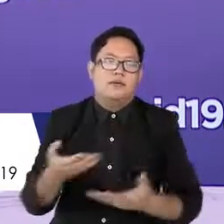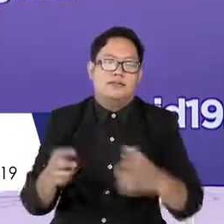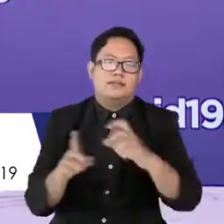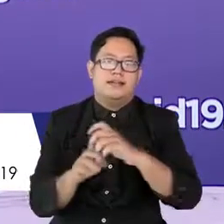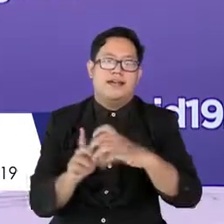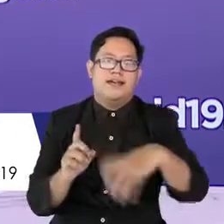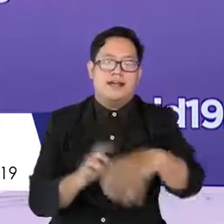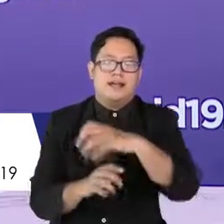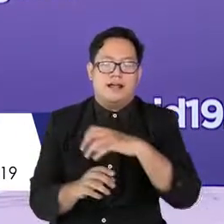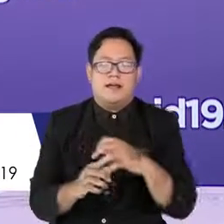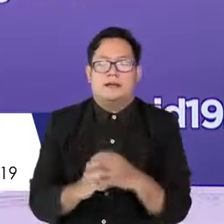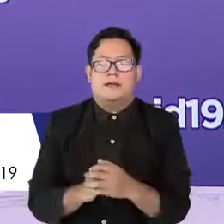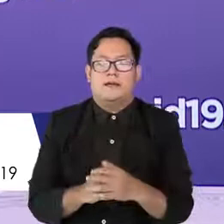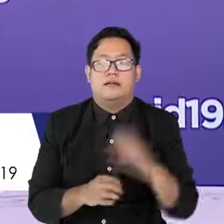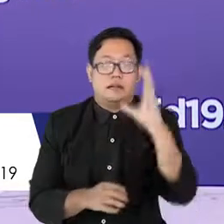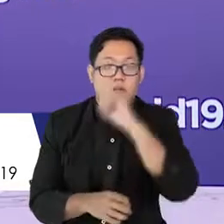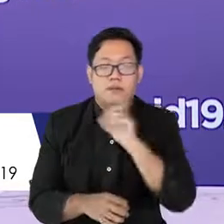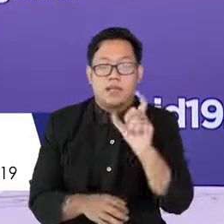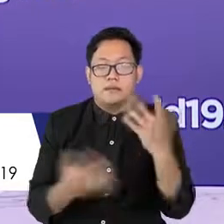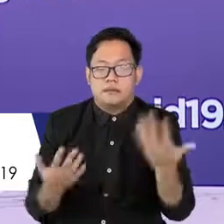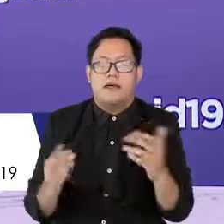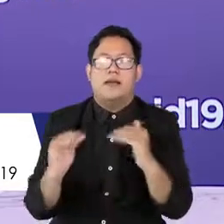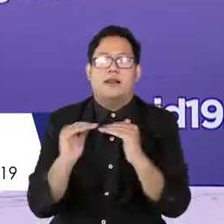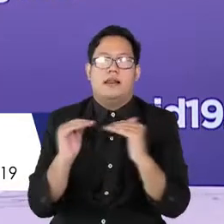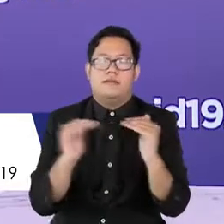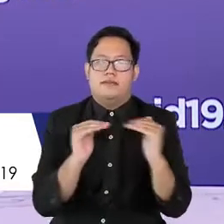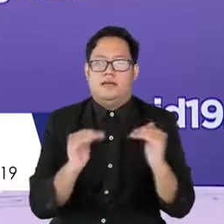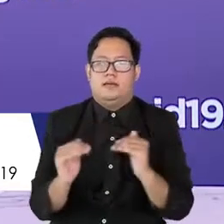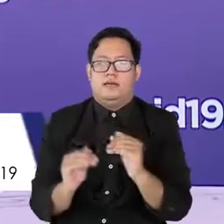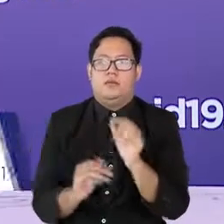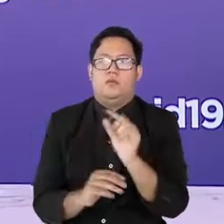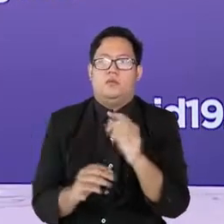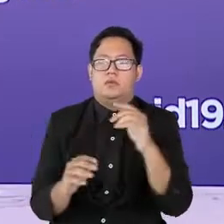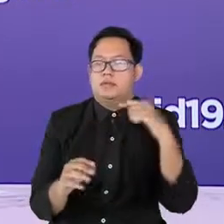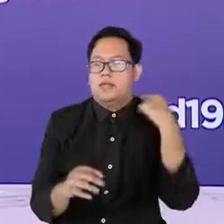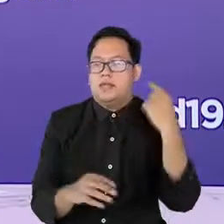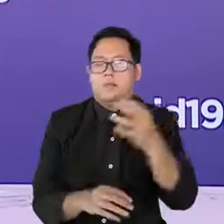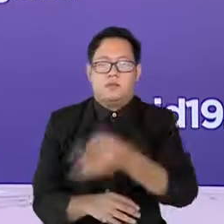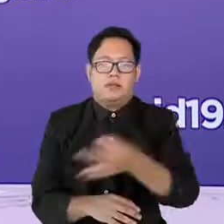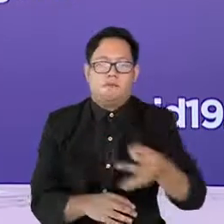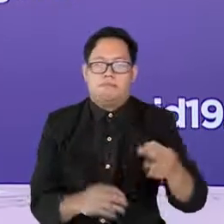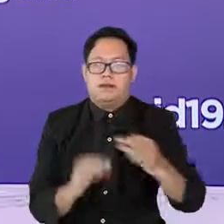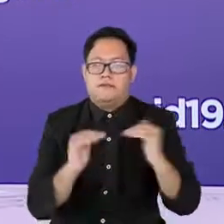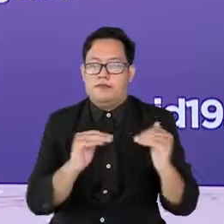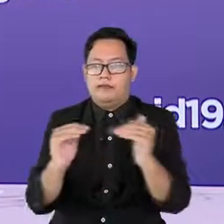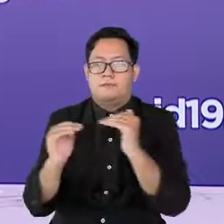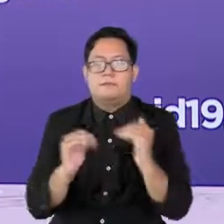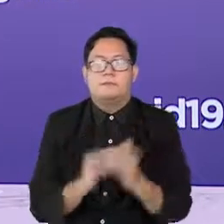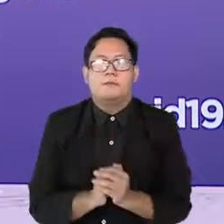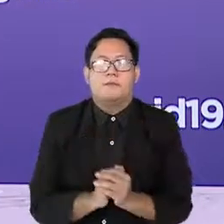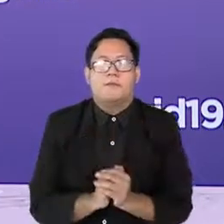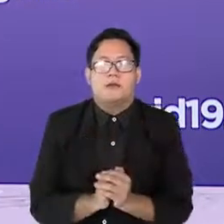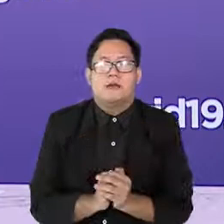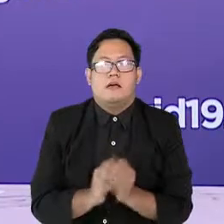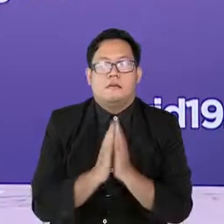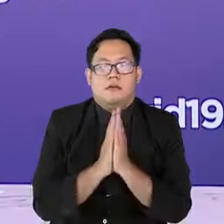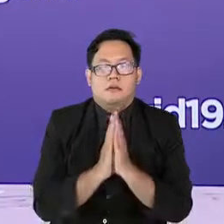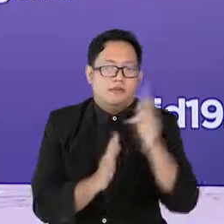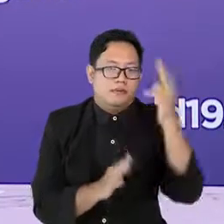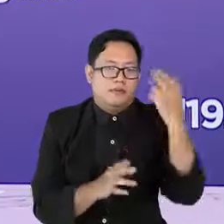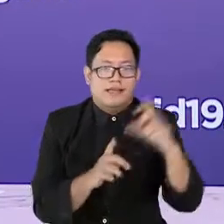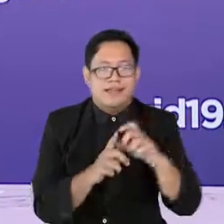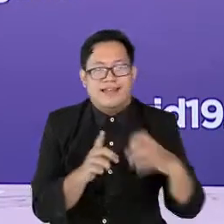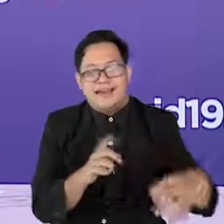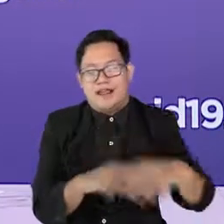melalui penentuan leveling di tiap Kabupaten kotanya untuk itu mohon kepada pemerintah daerah dan masyarakat